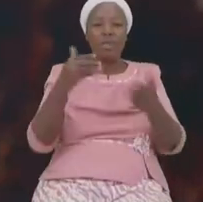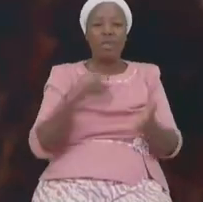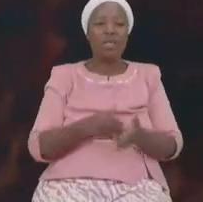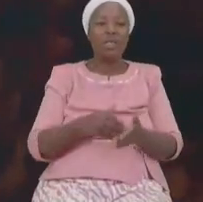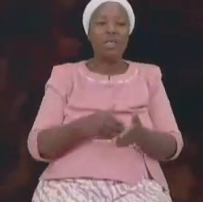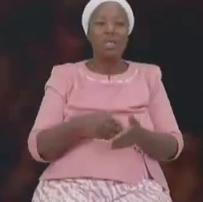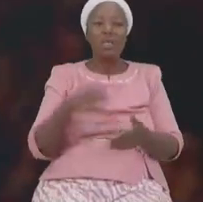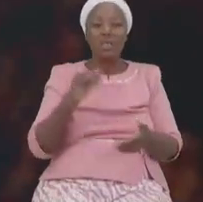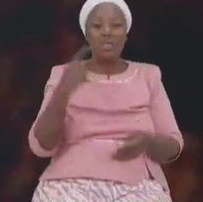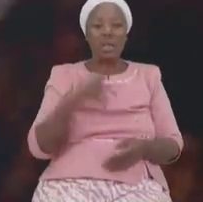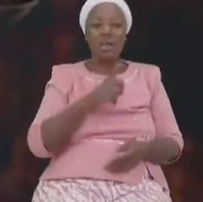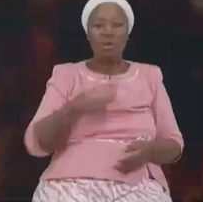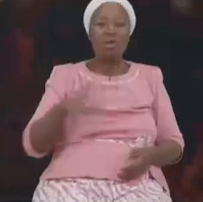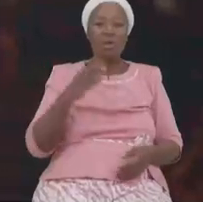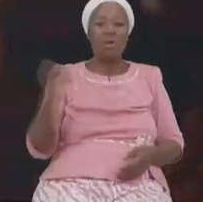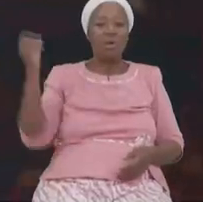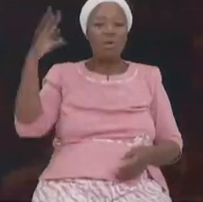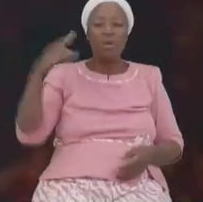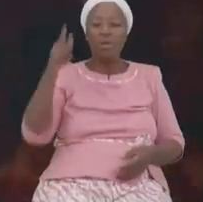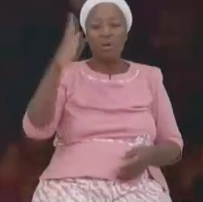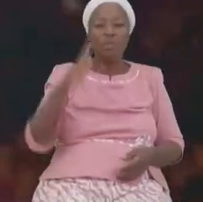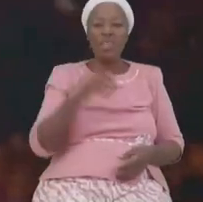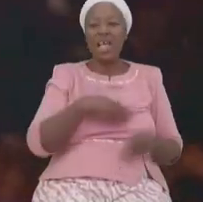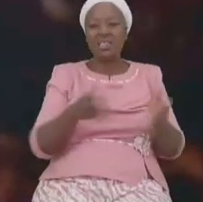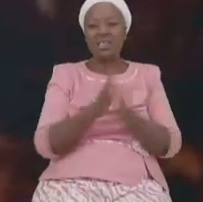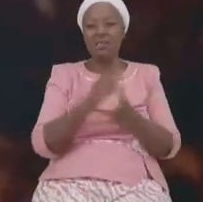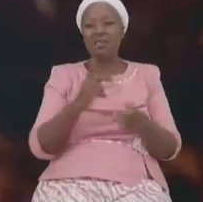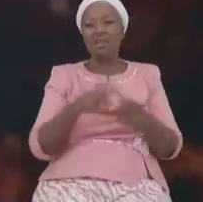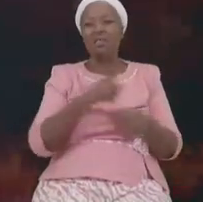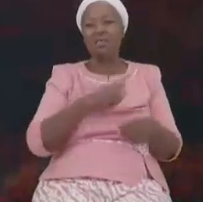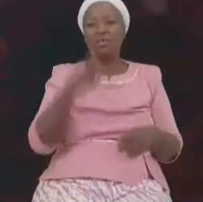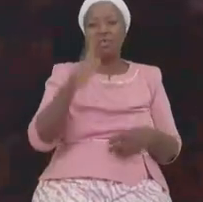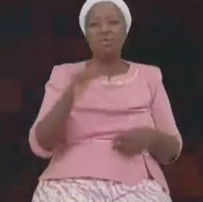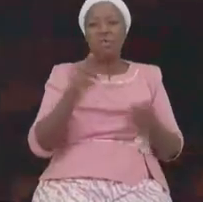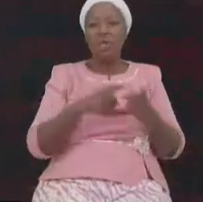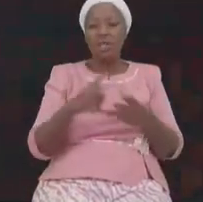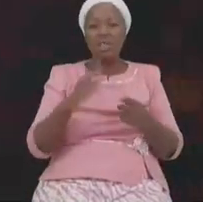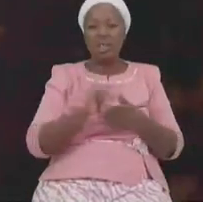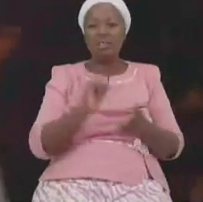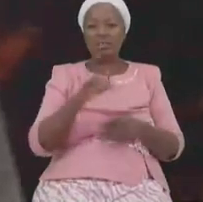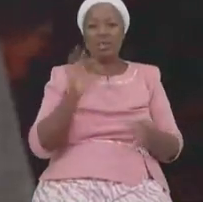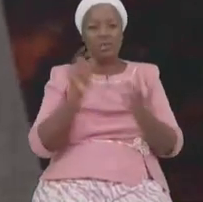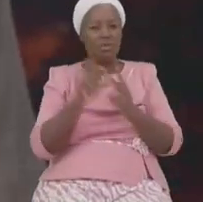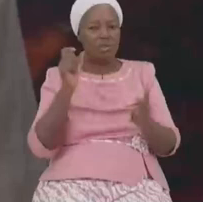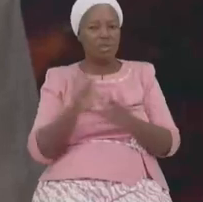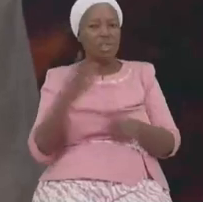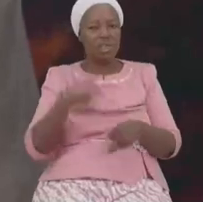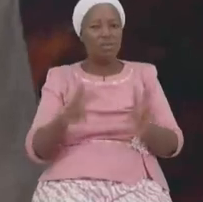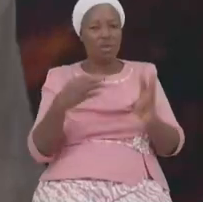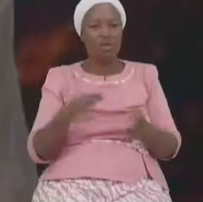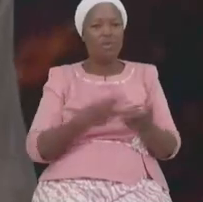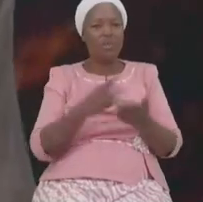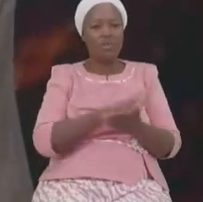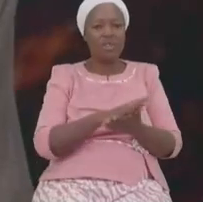Si vous écoutez ces ordonnances, si vous les observez et les mettez en pratique, l'Éternel ton Dieu gardera envers toi l'alliance. Tu as choisi la voie de la